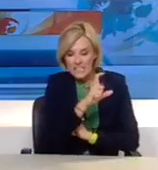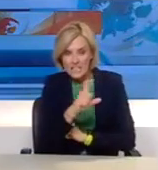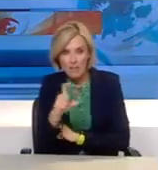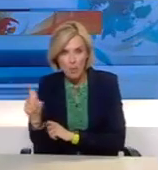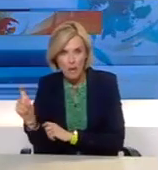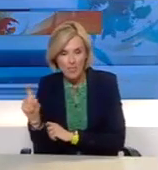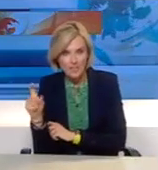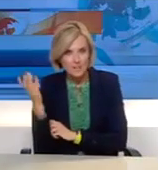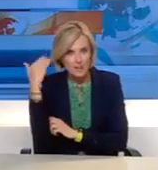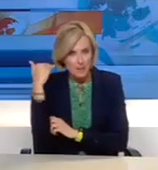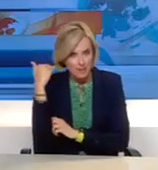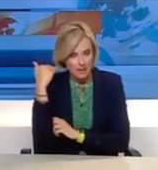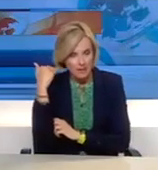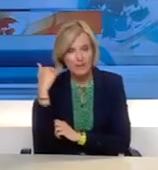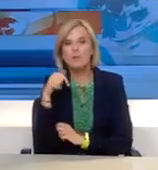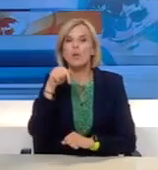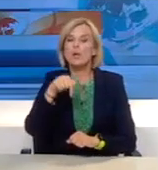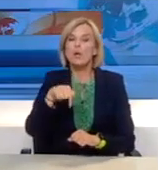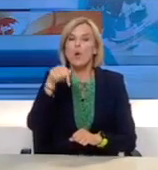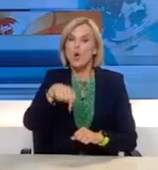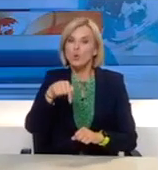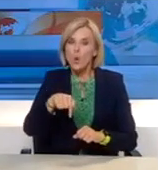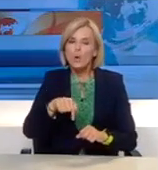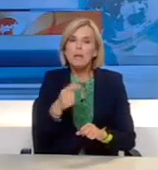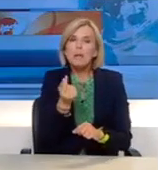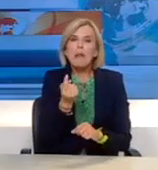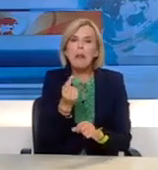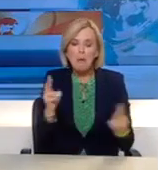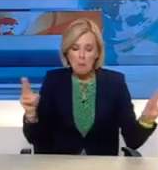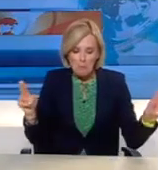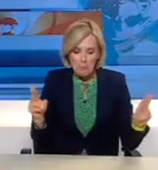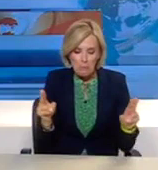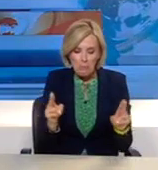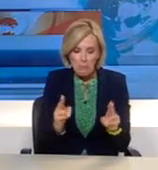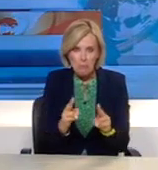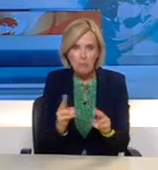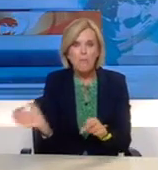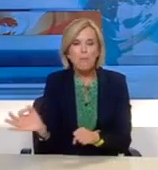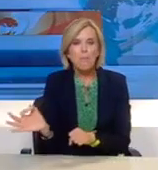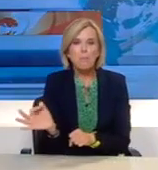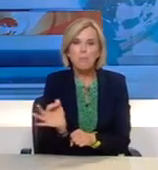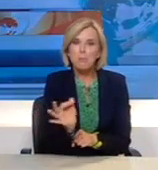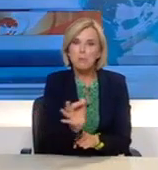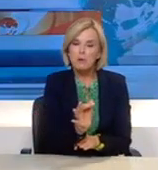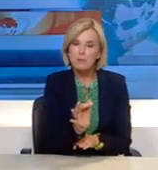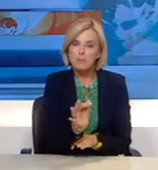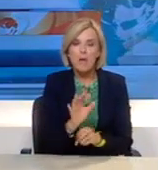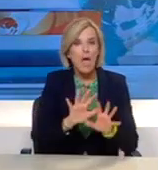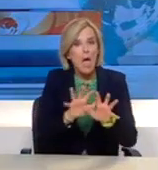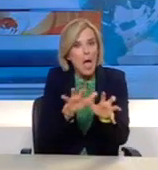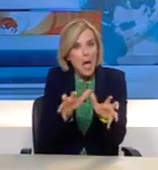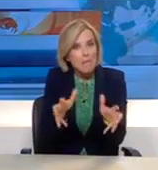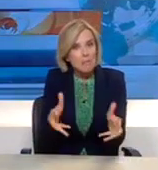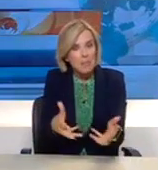SMS και τα νέα κρούσματα του κορονοϊού στην ευρύτερη κοινότητα είναι μονοψήφια, σχεδόν μηδενικά. Εφόσον επιδημιολογικά πάμε